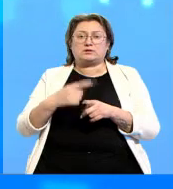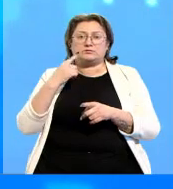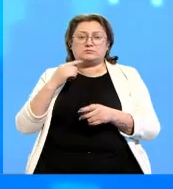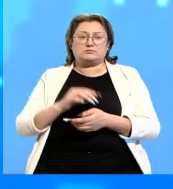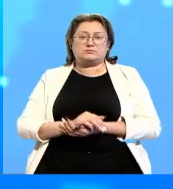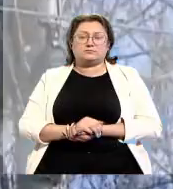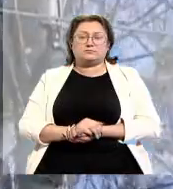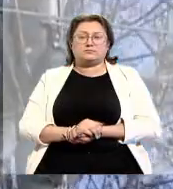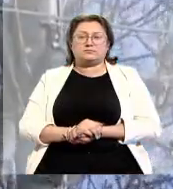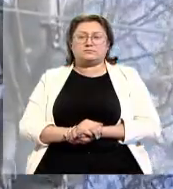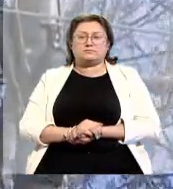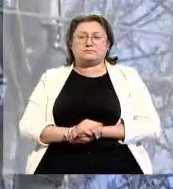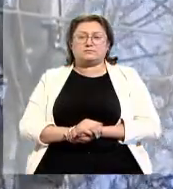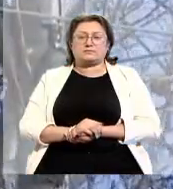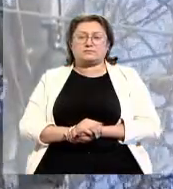болатын.